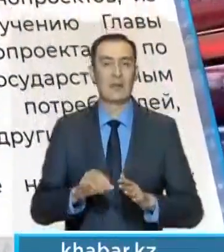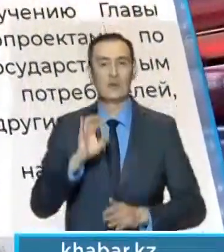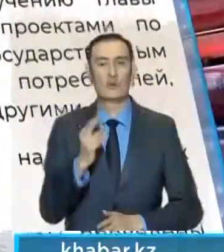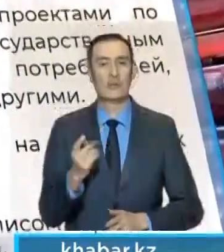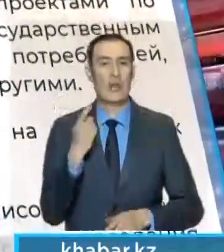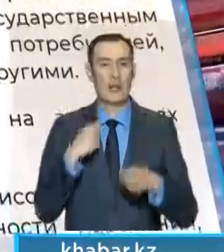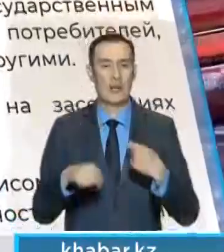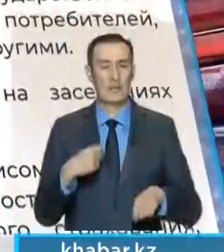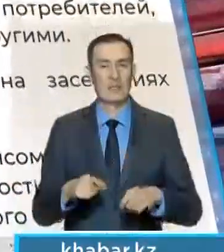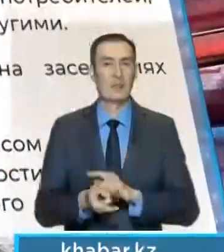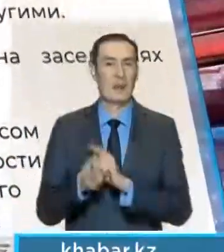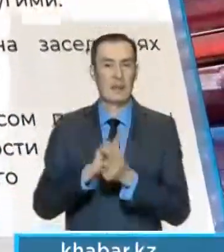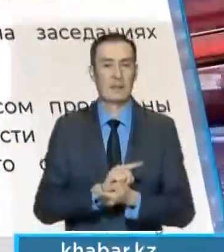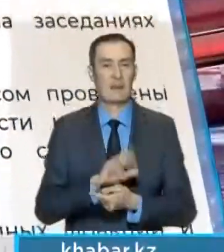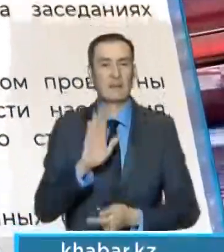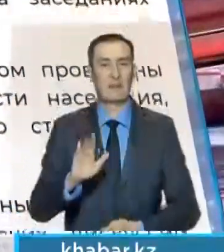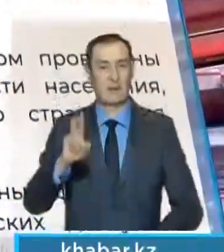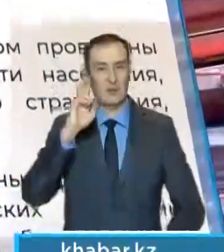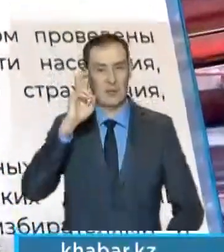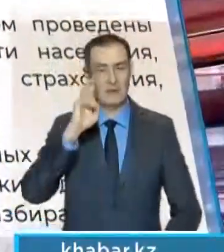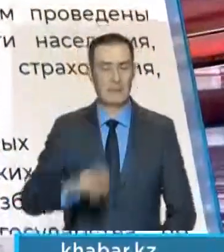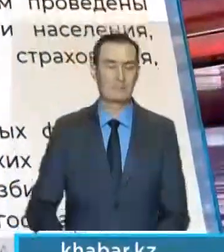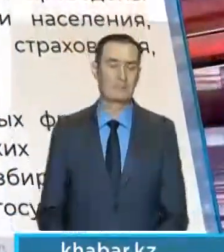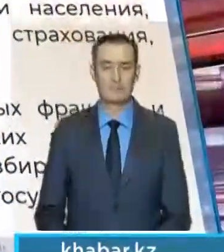социально-экономические преобразования в